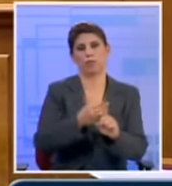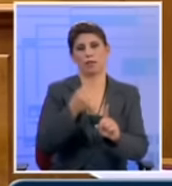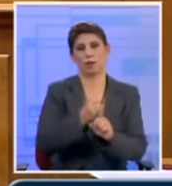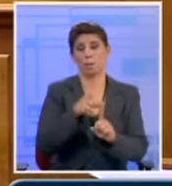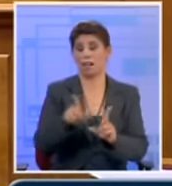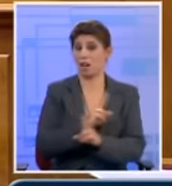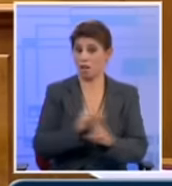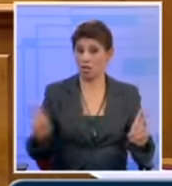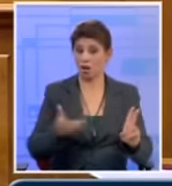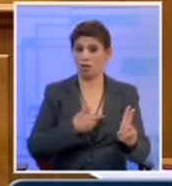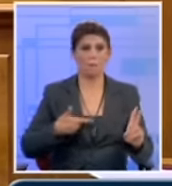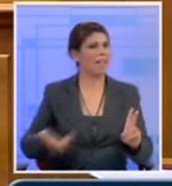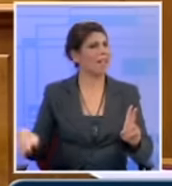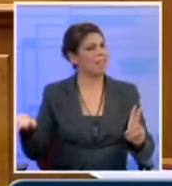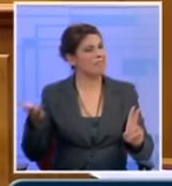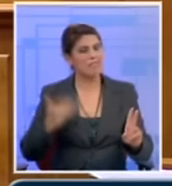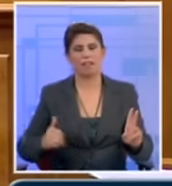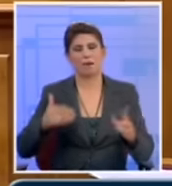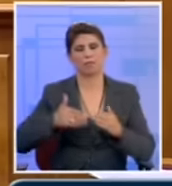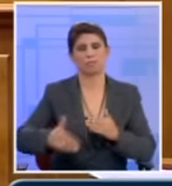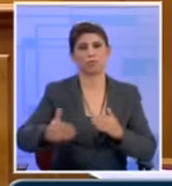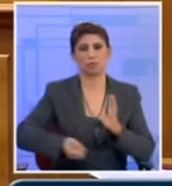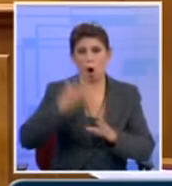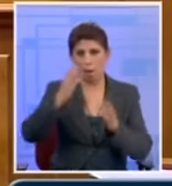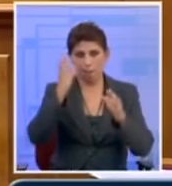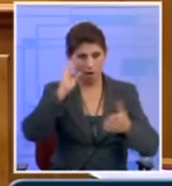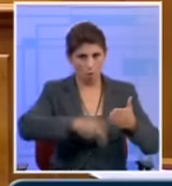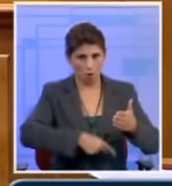είναι σαφές ότι για μας δεν υπάρχει προοπτική νέου μνημονίου.